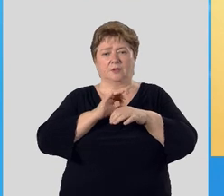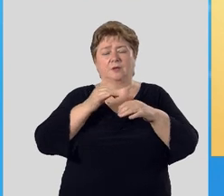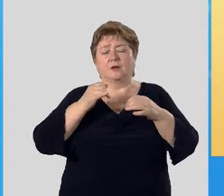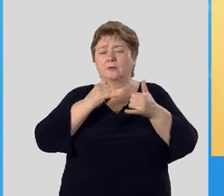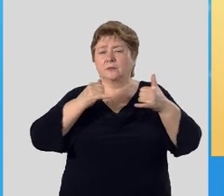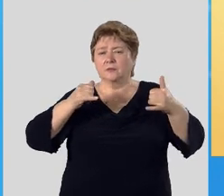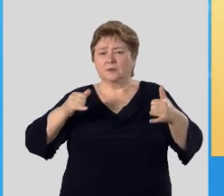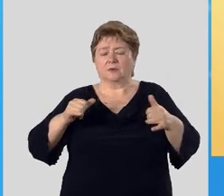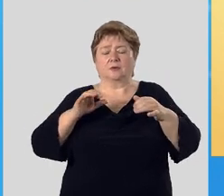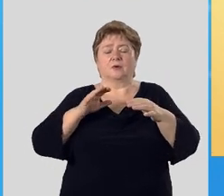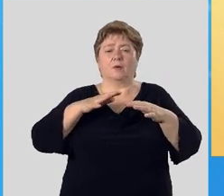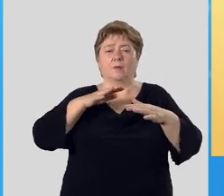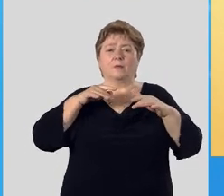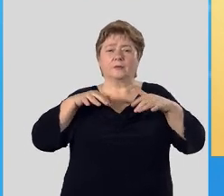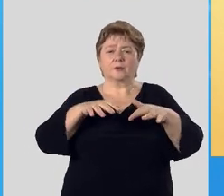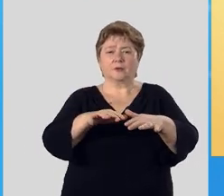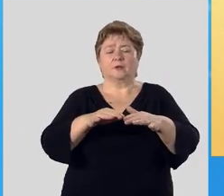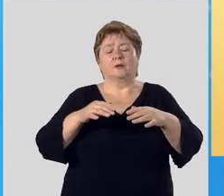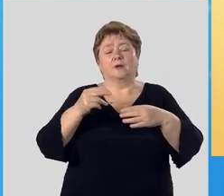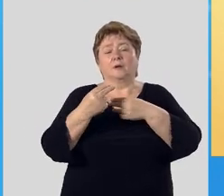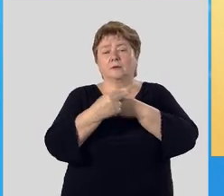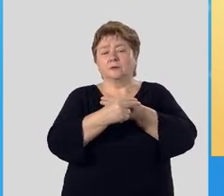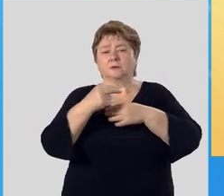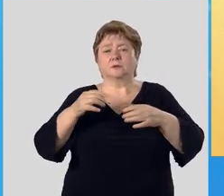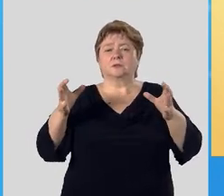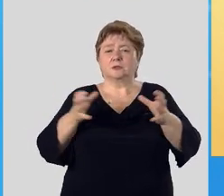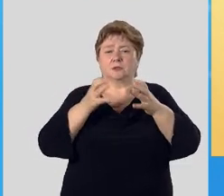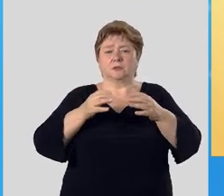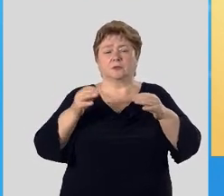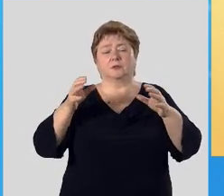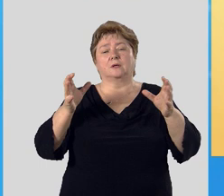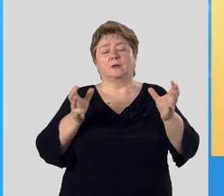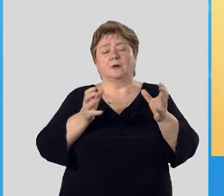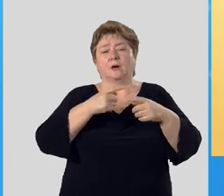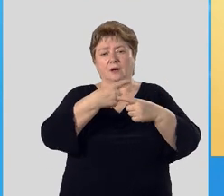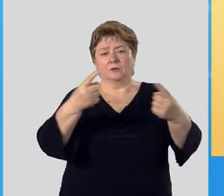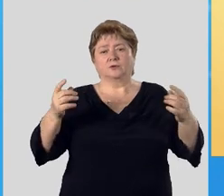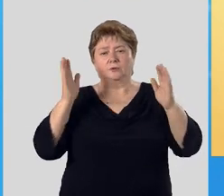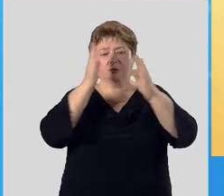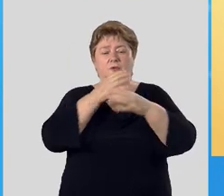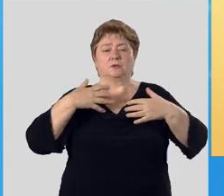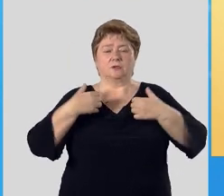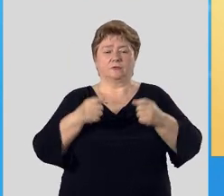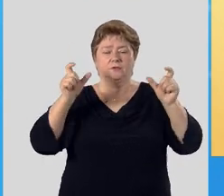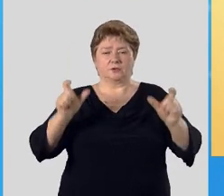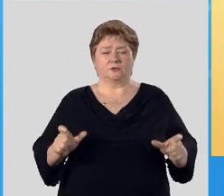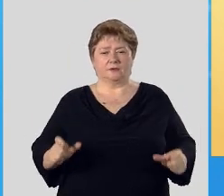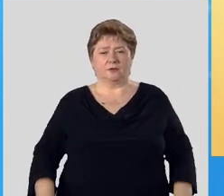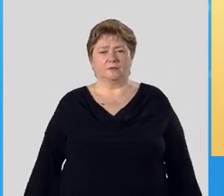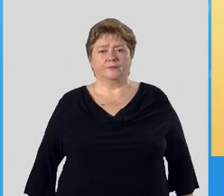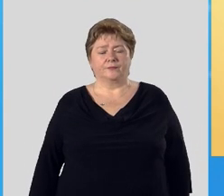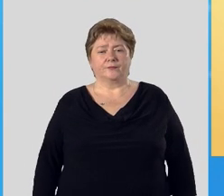разрабатывать меры профилактики для сохранения окружающей природой и здоровье человека